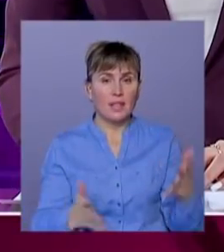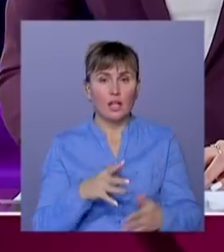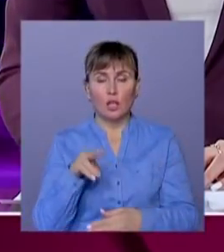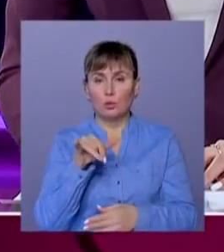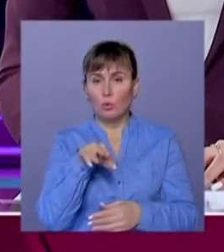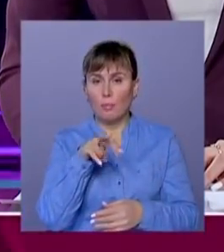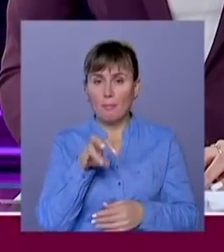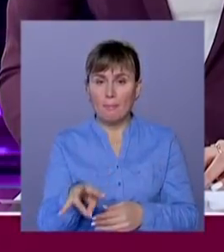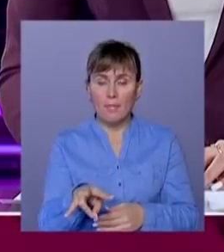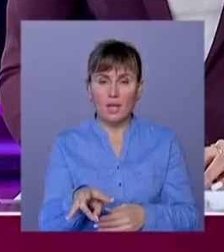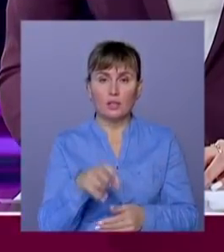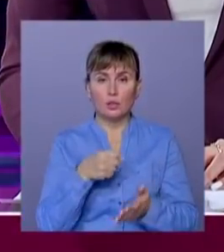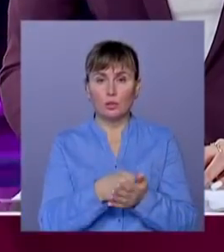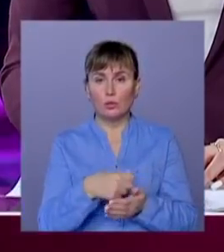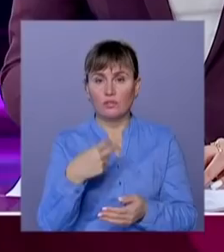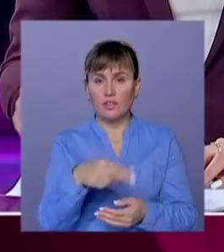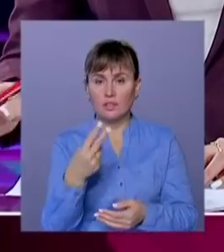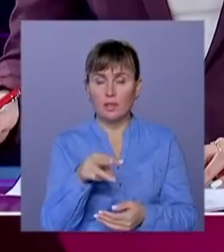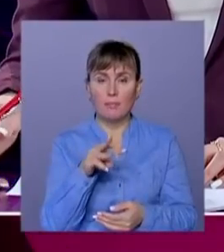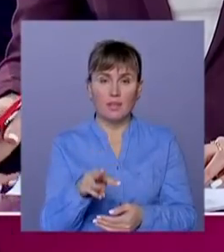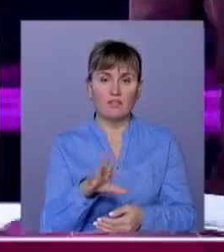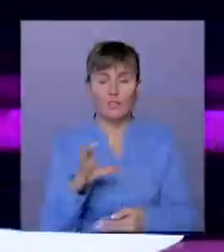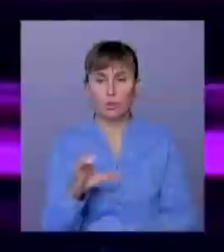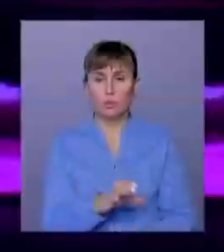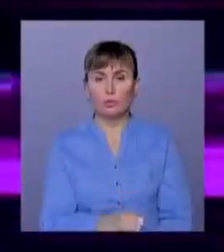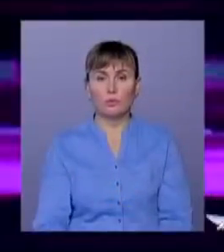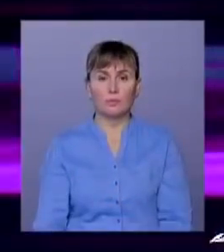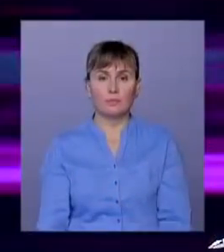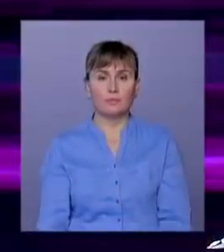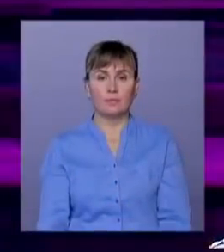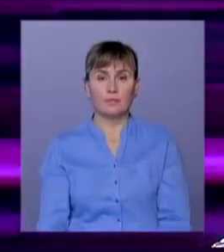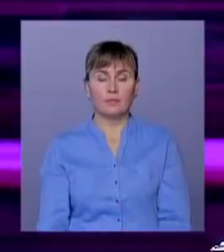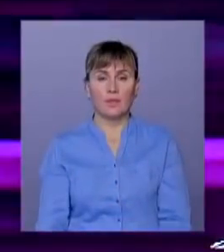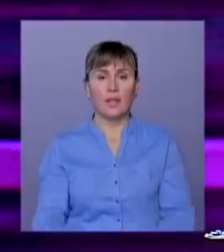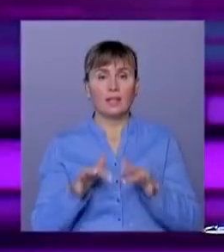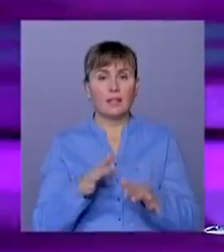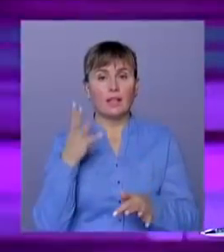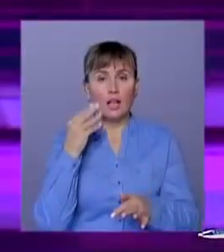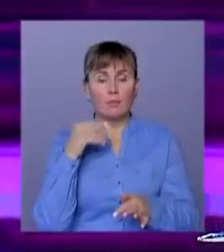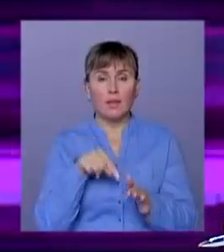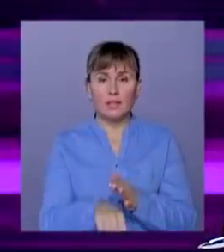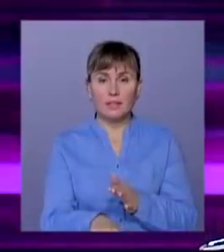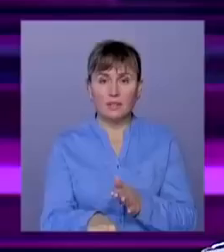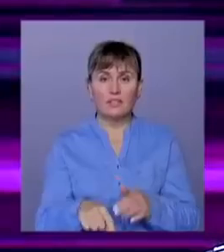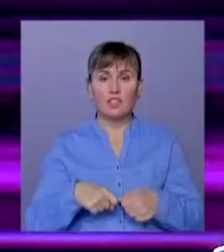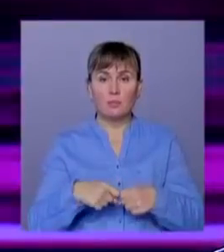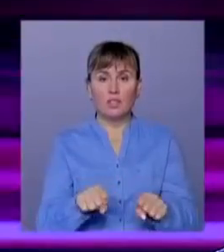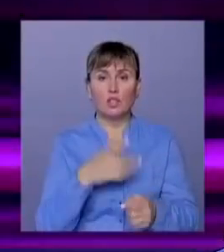туман, порывистый ветер до 22 метров в секунду. Тем временем дело алматинца, подозреваемого в избиении собственного